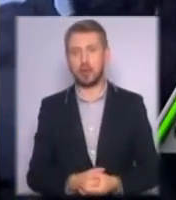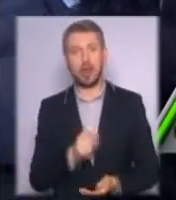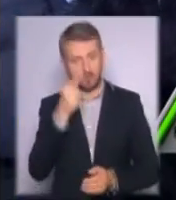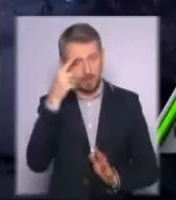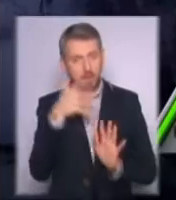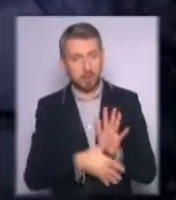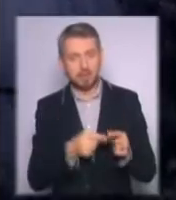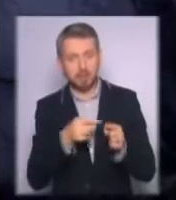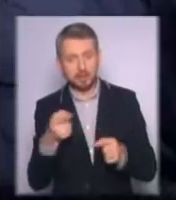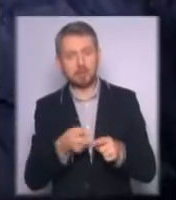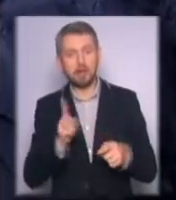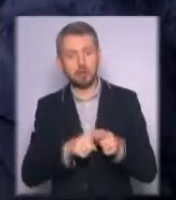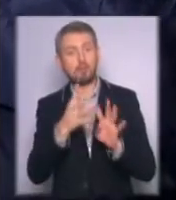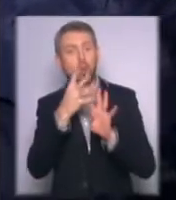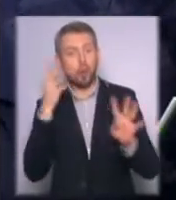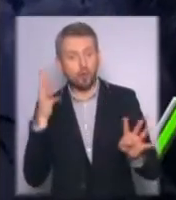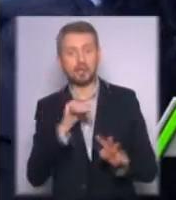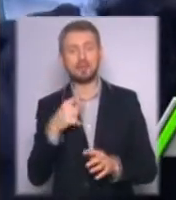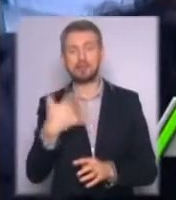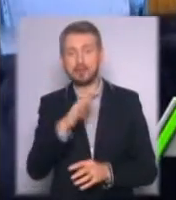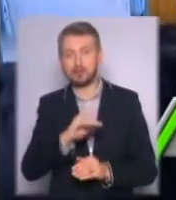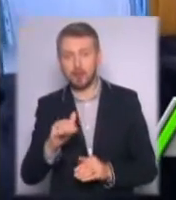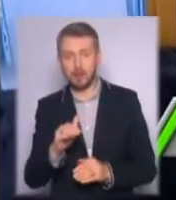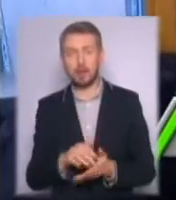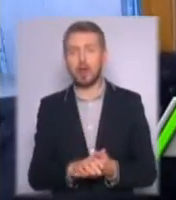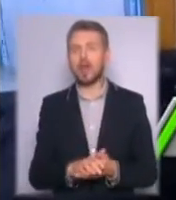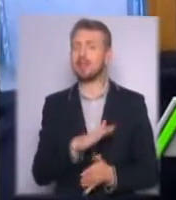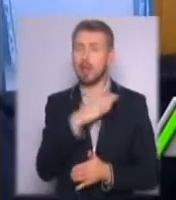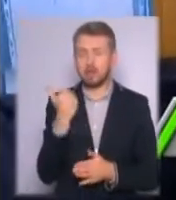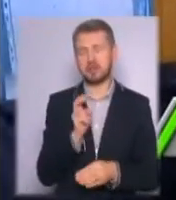розумієте процес, тому очередь… Не хочете – не приходите. Все.